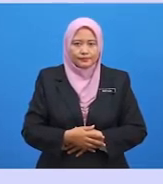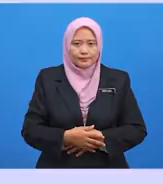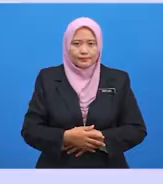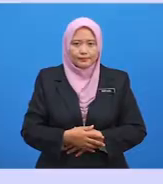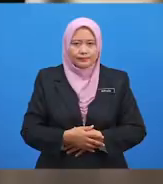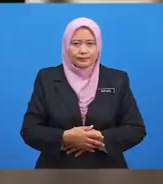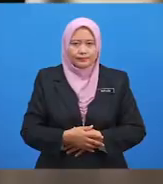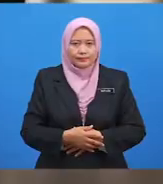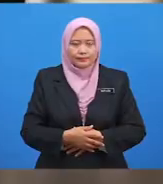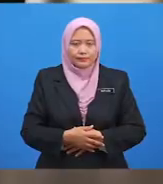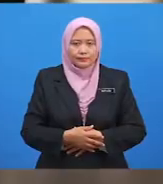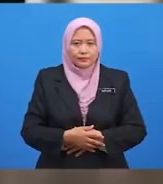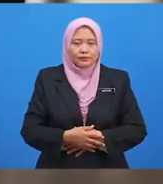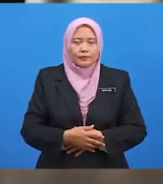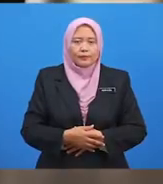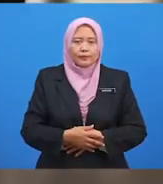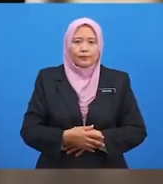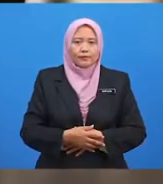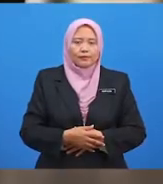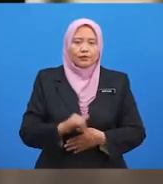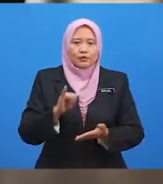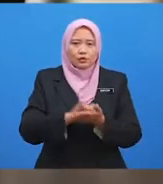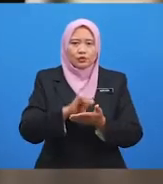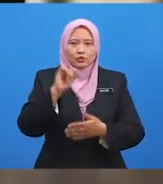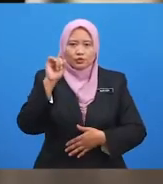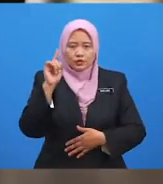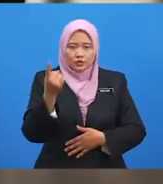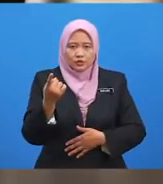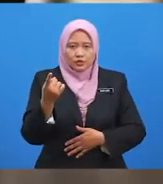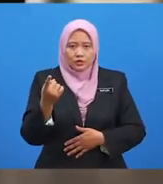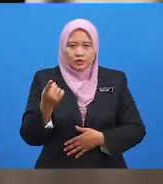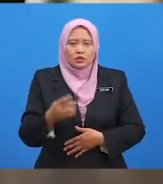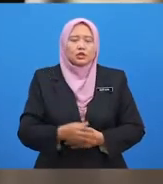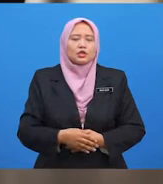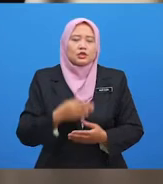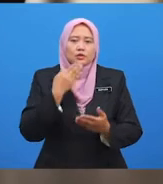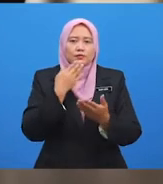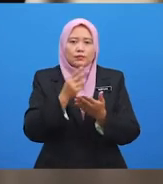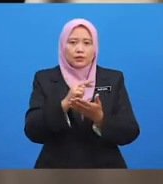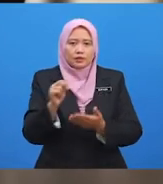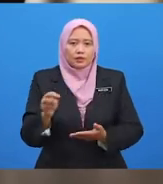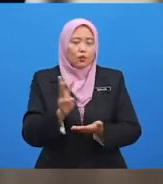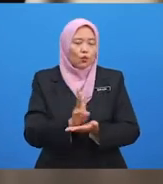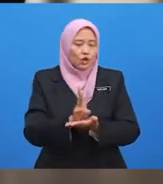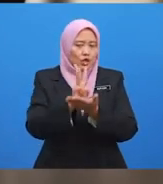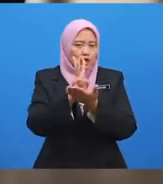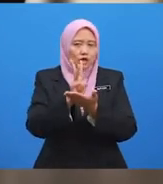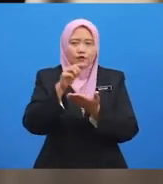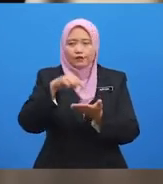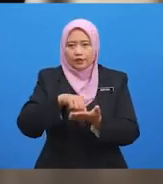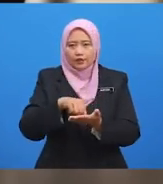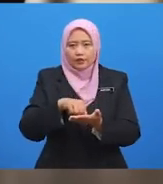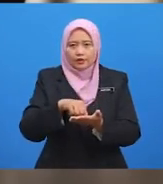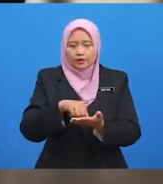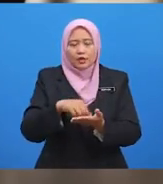dunia begitulah ya murid-murid Banyak sangat kebaikan ibadah Walker ini harap murid-murid dapat